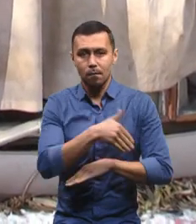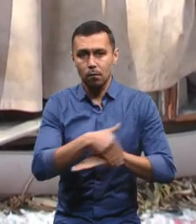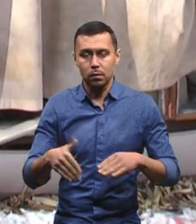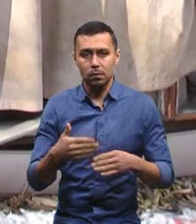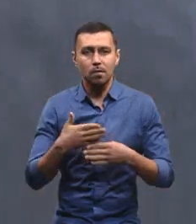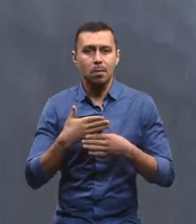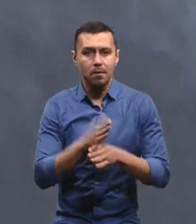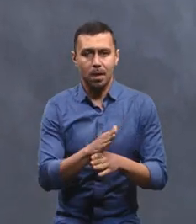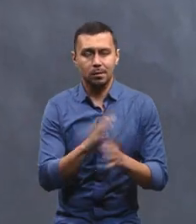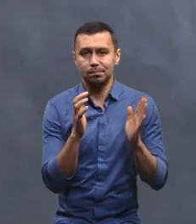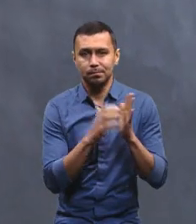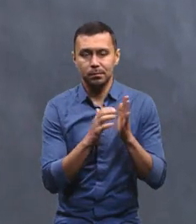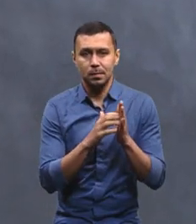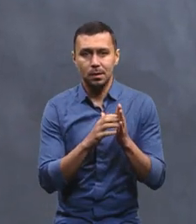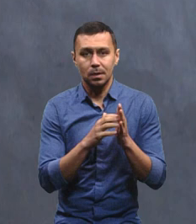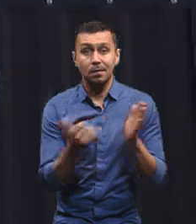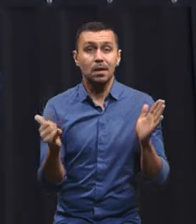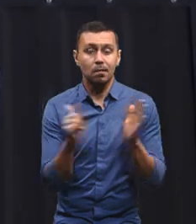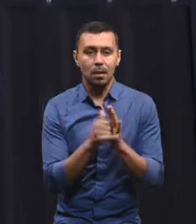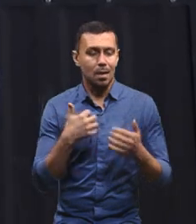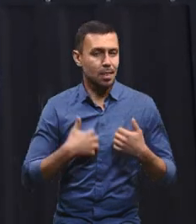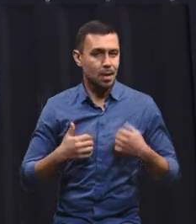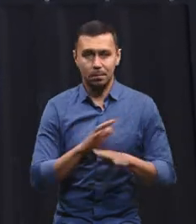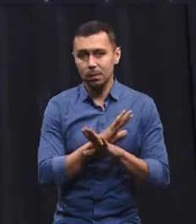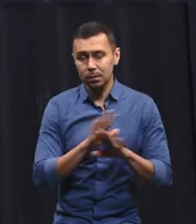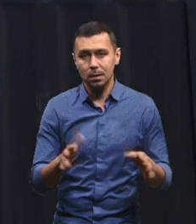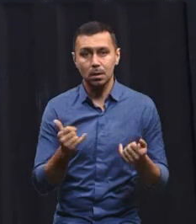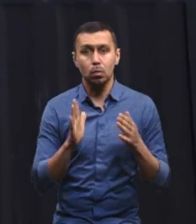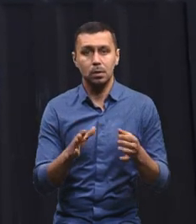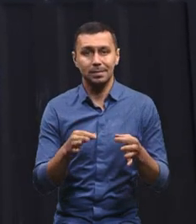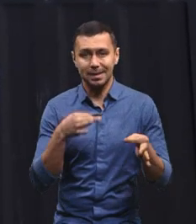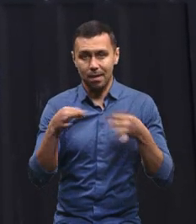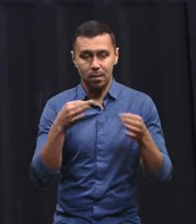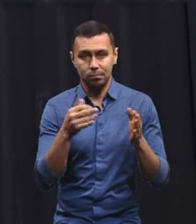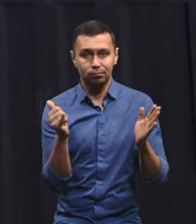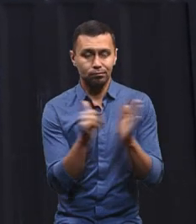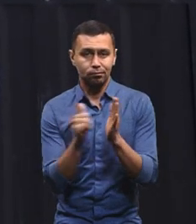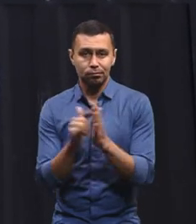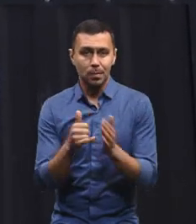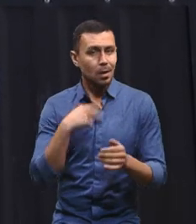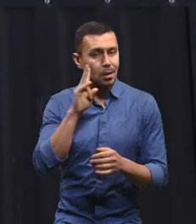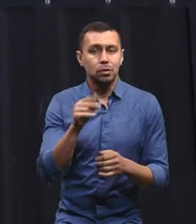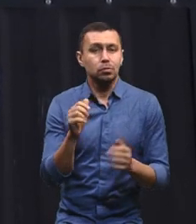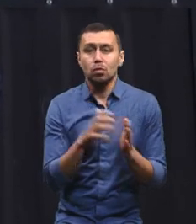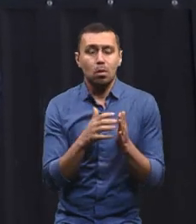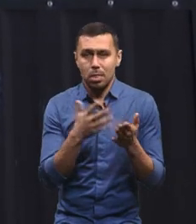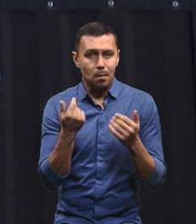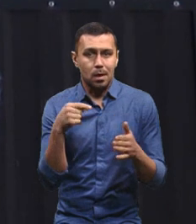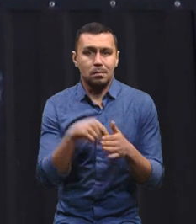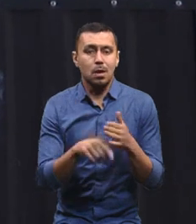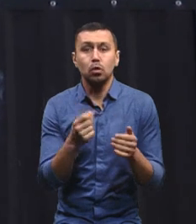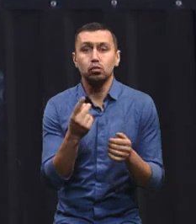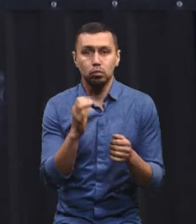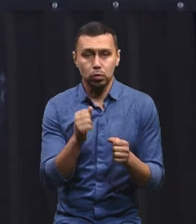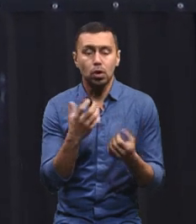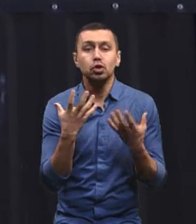вибиває шибки тож склика каже Не квапиться зараз будемо целофаном Я не знаю чим стіклом нема смислу бо зараз другий